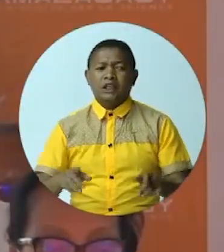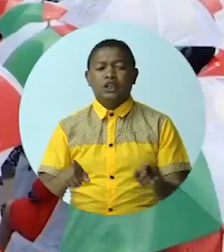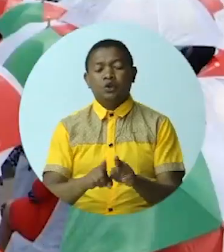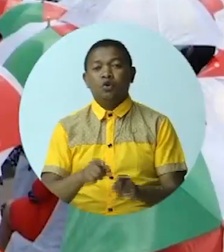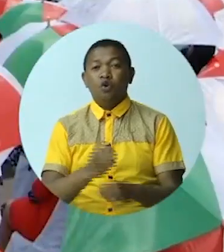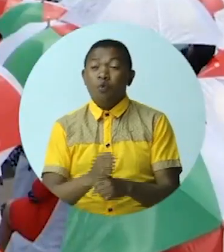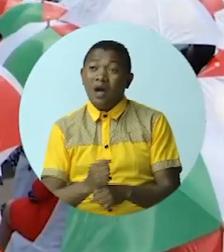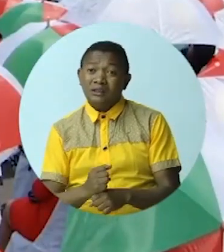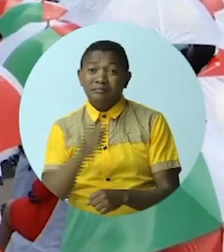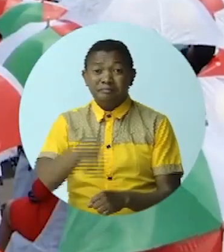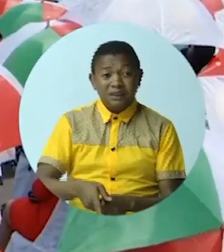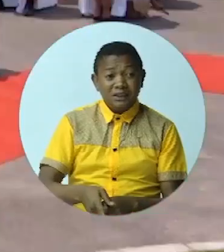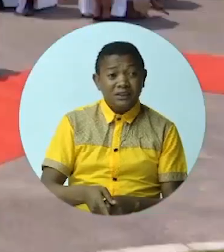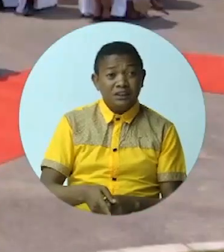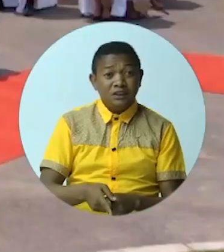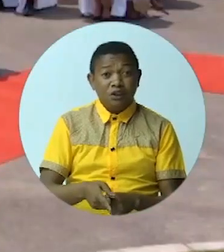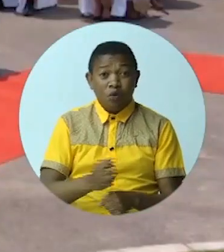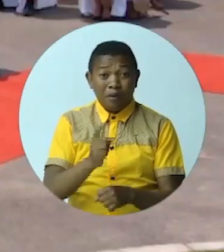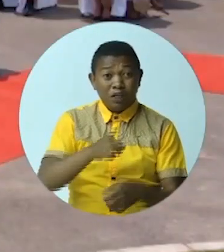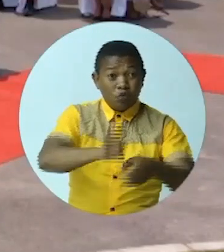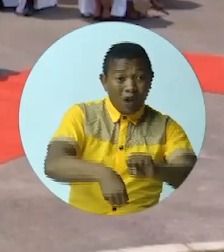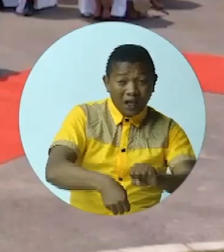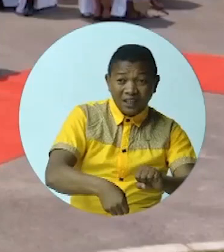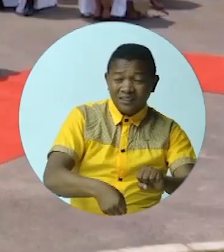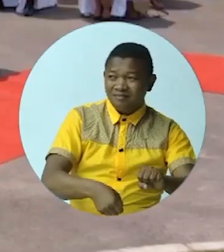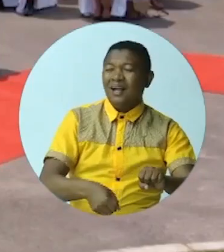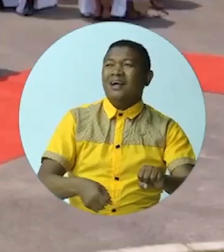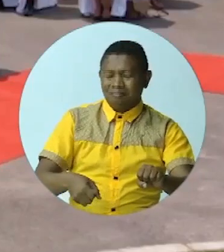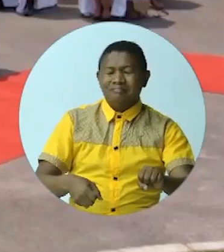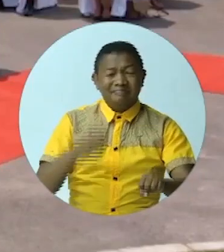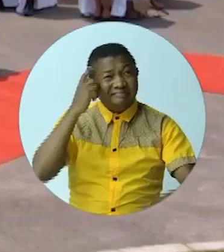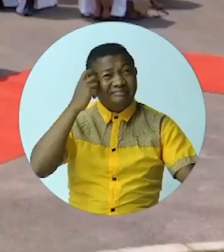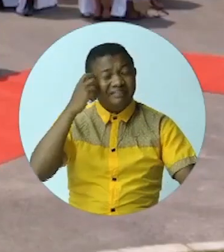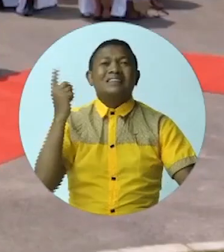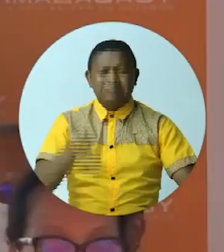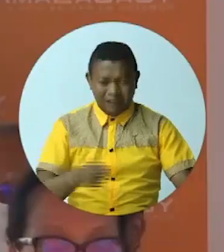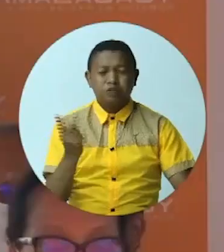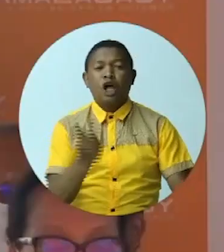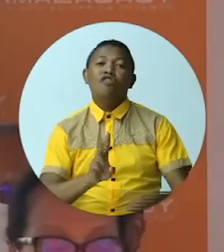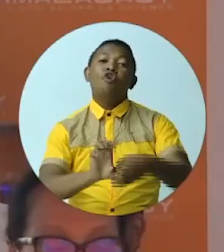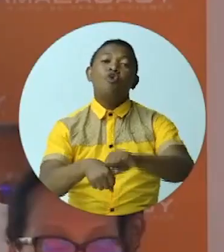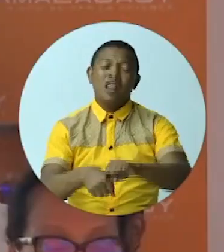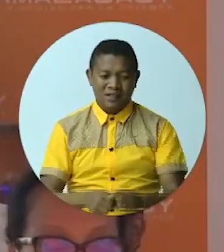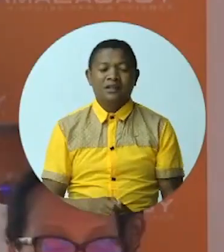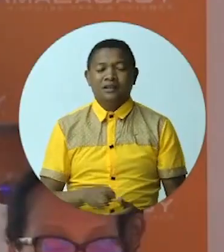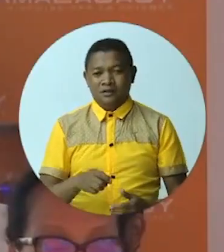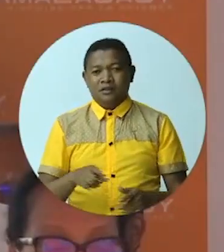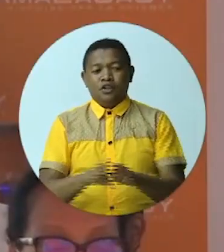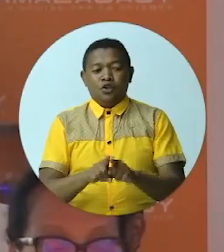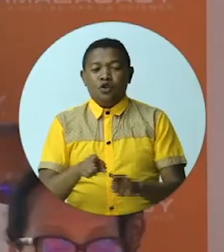misy ny olana dia tsy maintsy mitondra vaaolana ny mpitondra na ny firenena anankiray. Ka i Madagasikara zany